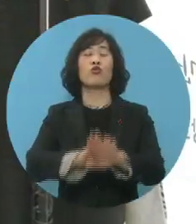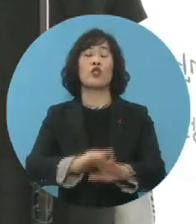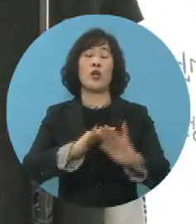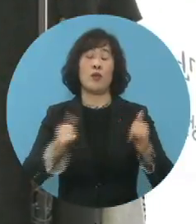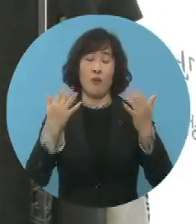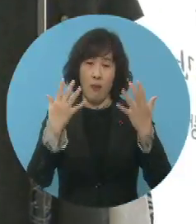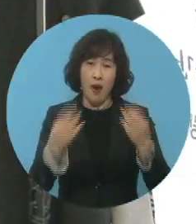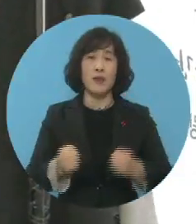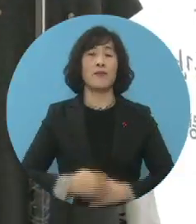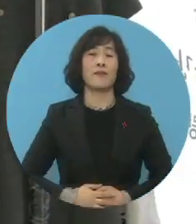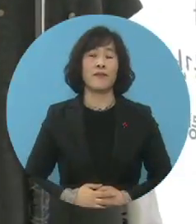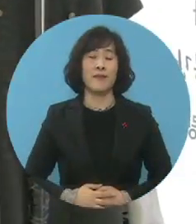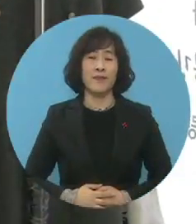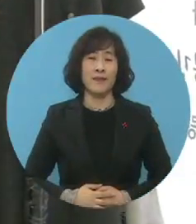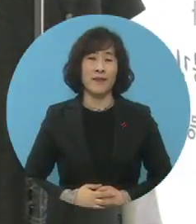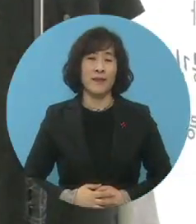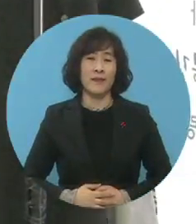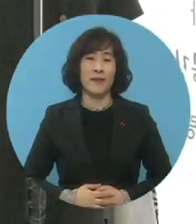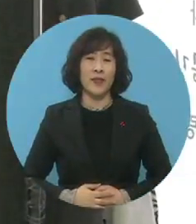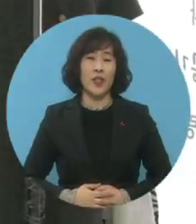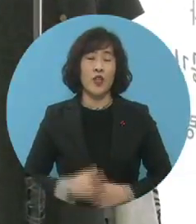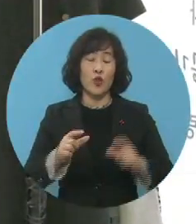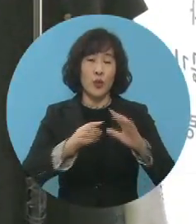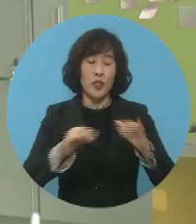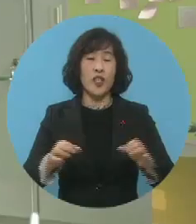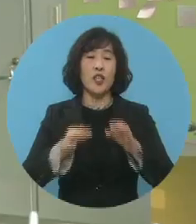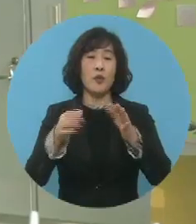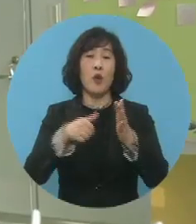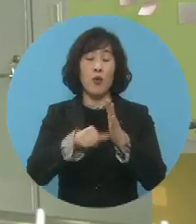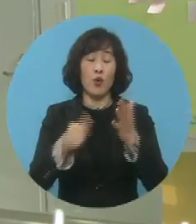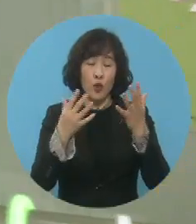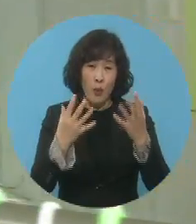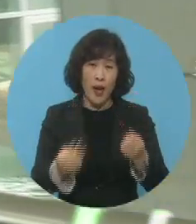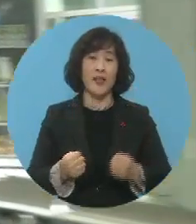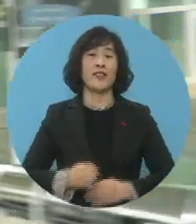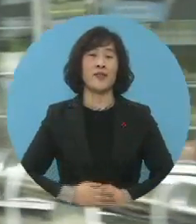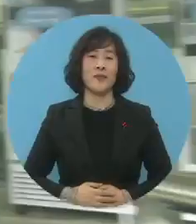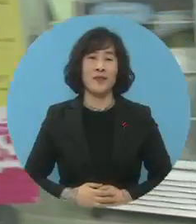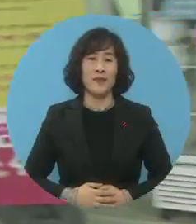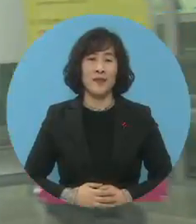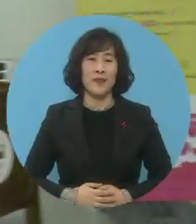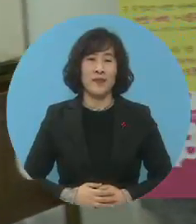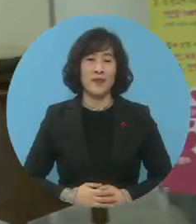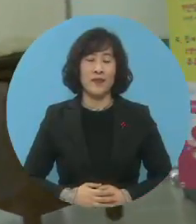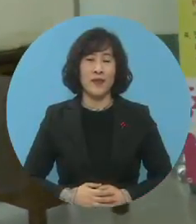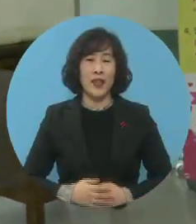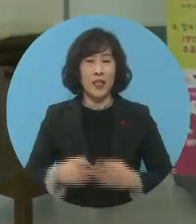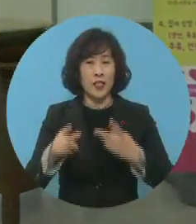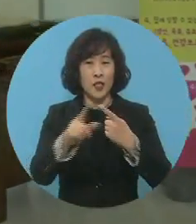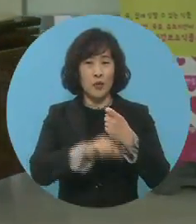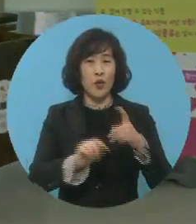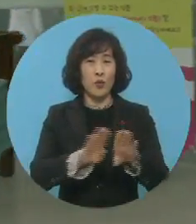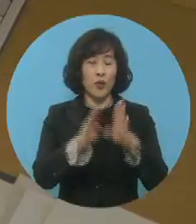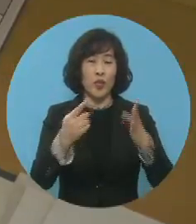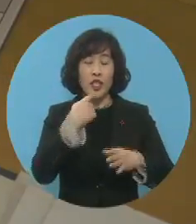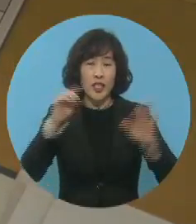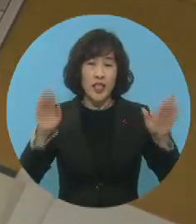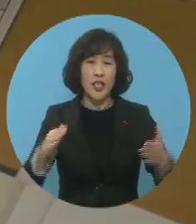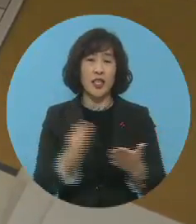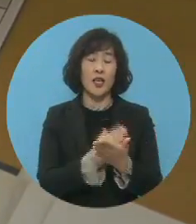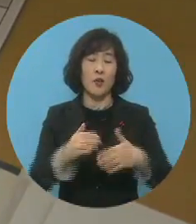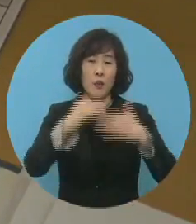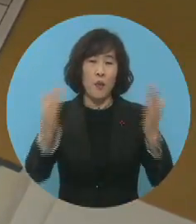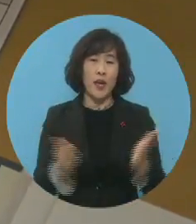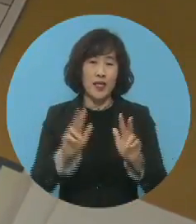모르게 물건을 두고 가는 독재가들이 많습니다. 또 주민들이 기부한 물건도 적지 않습니다. 지난달 문을